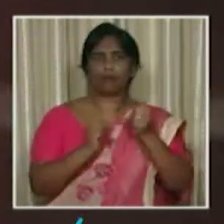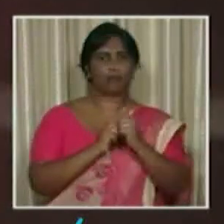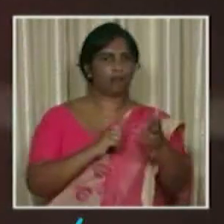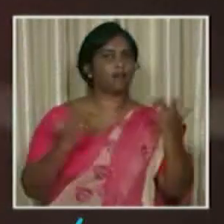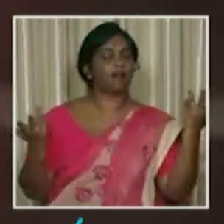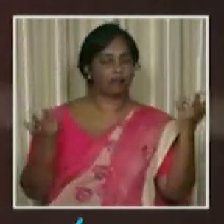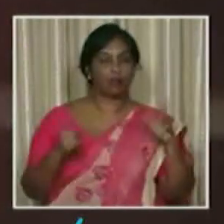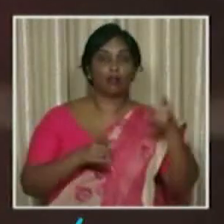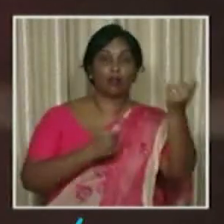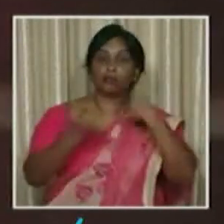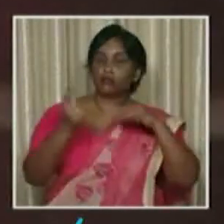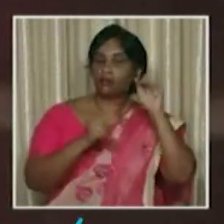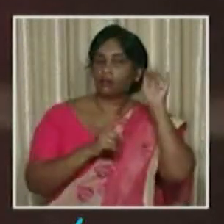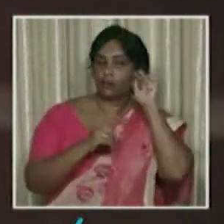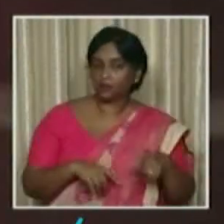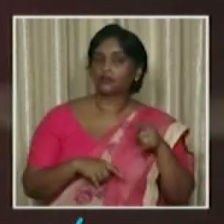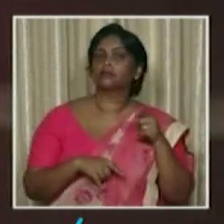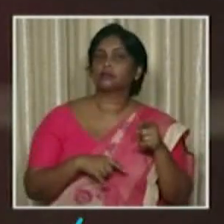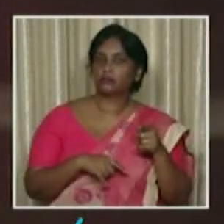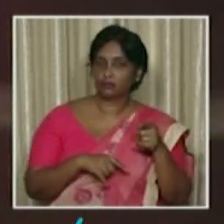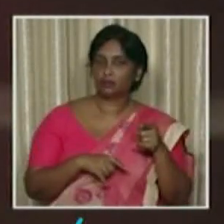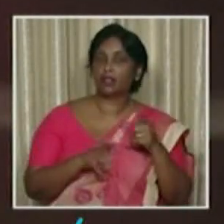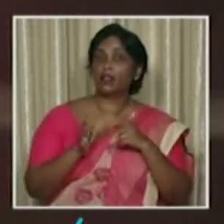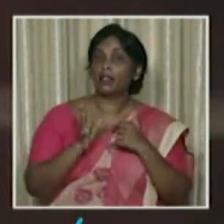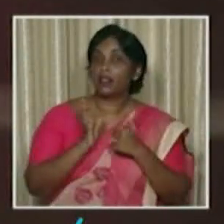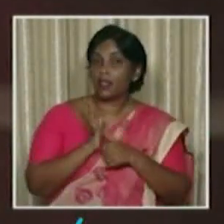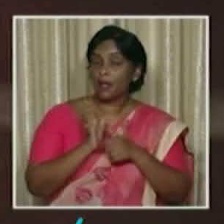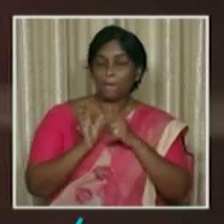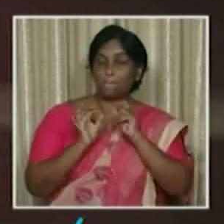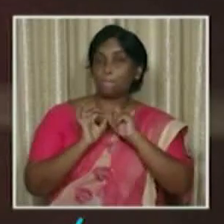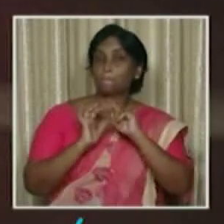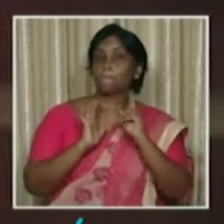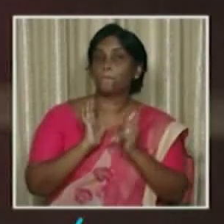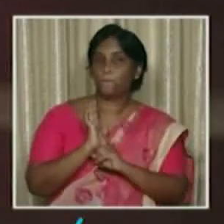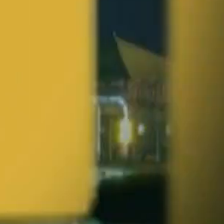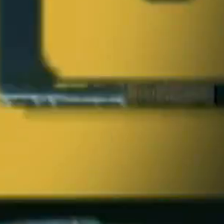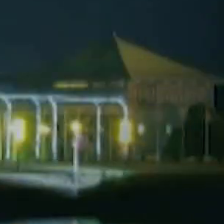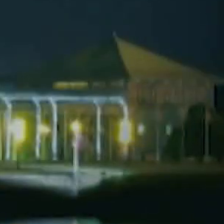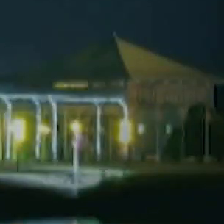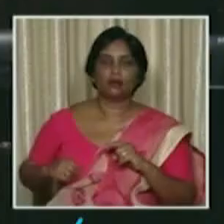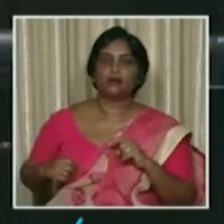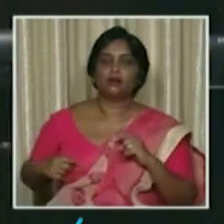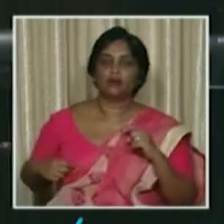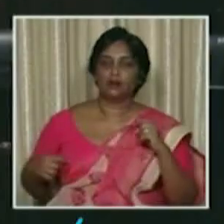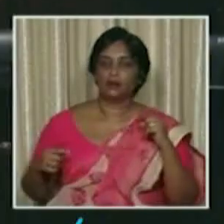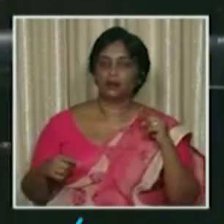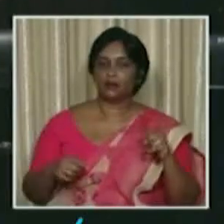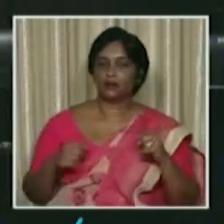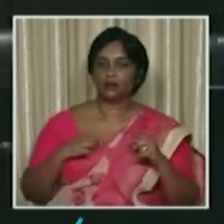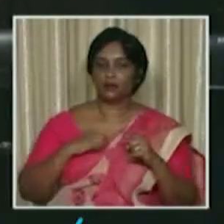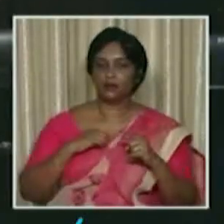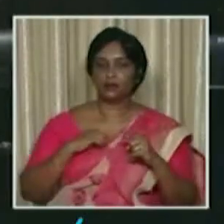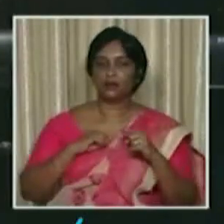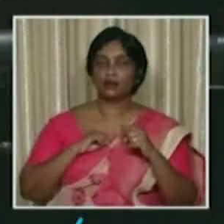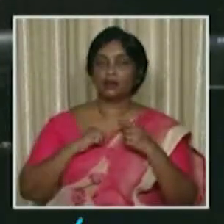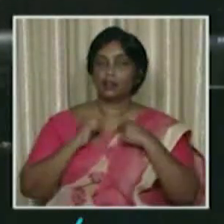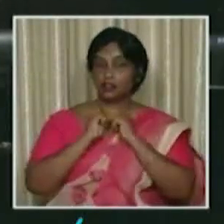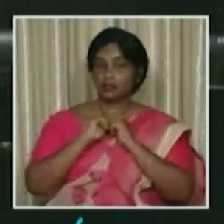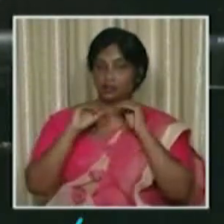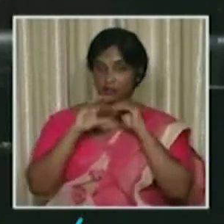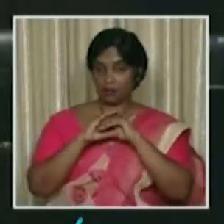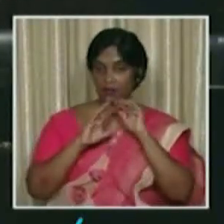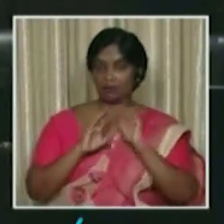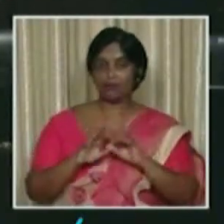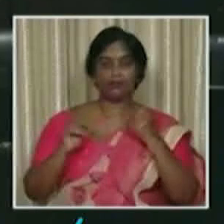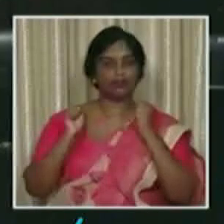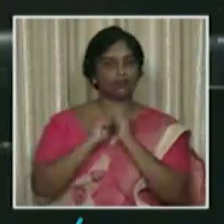නිසා ඒ සියලු දෙනාට අහුම්කම් දීලා තමයි මේ පනත් කෙටුම්පත දැන් සම්පාදනය කරලා තියෙන්නේ ඒකාබද්ධ සේවයට අදාළව